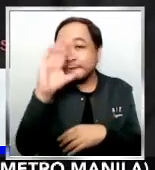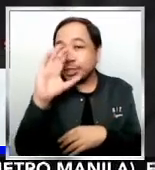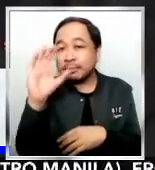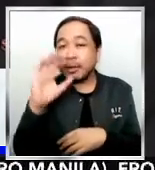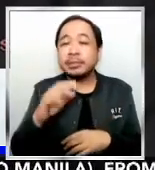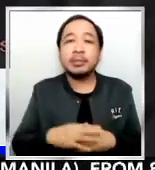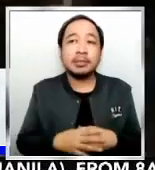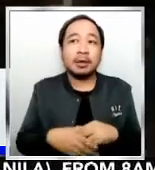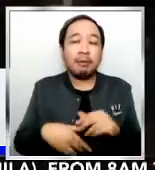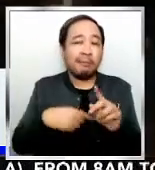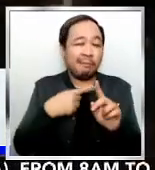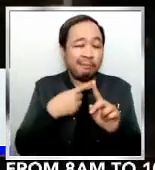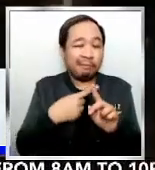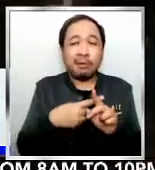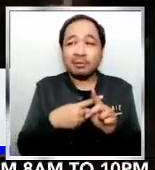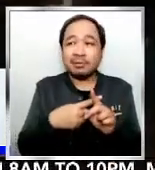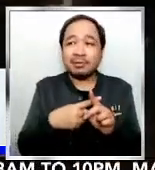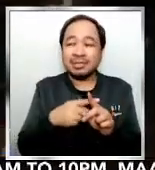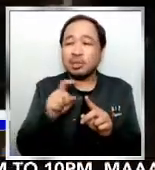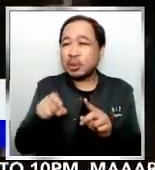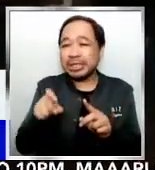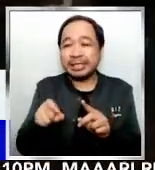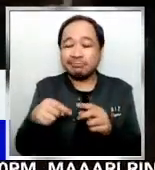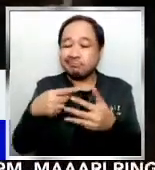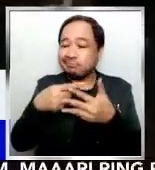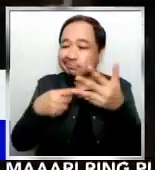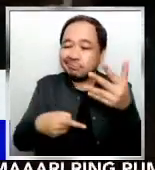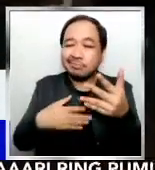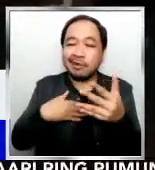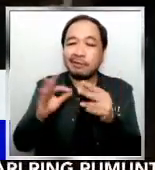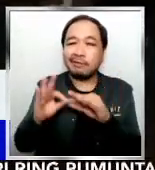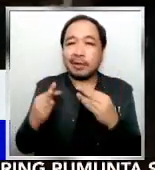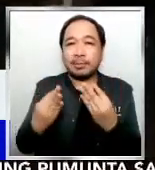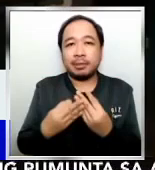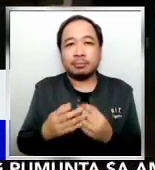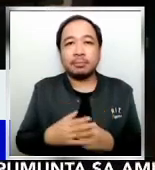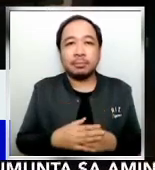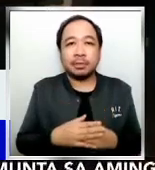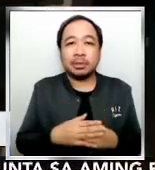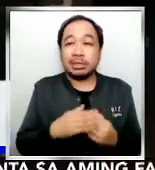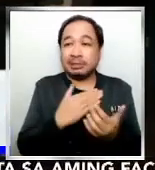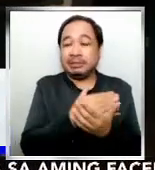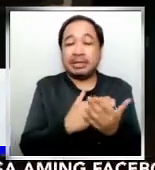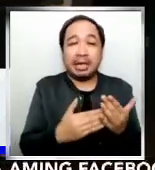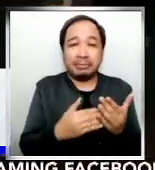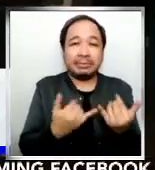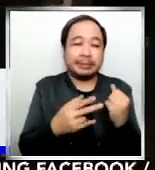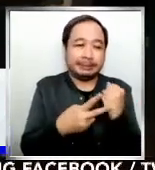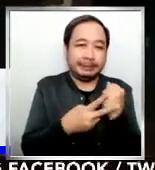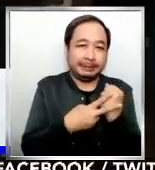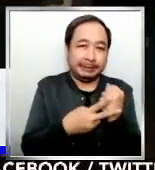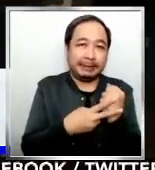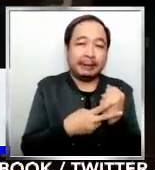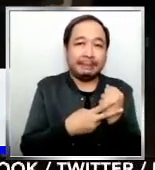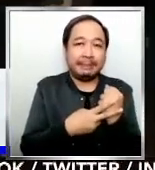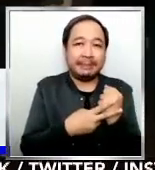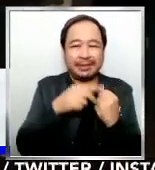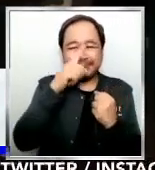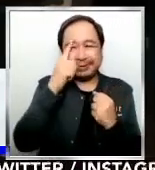ng pamilya ko. Yung iba sir, ipunin ko siguro sir for ano, 'di ba? Kasi pandemic pa tayo ngayon, hindi naman stable yung job. Hindi natin alam